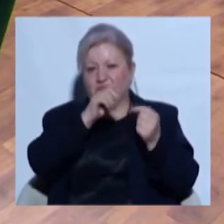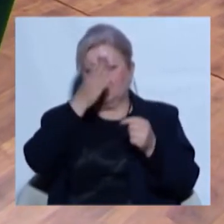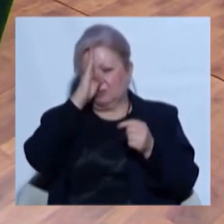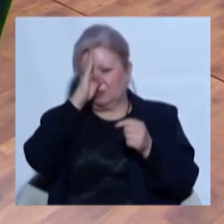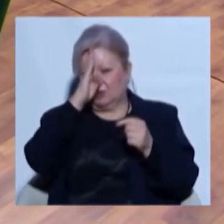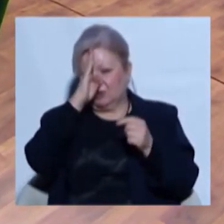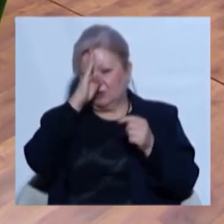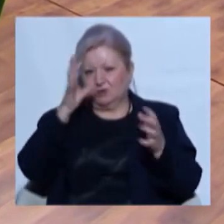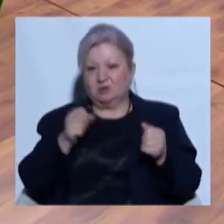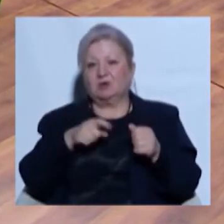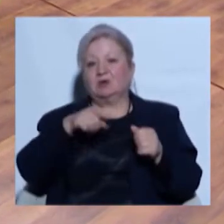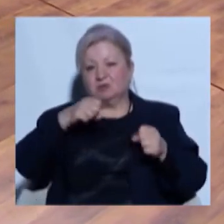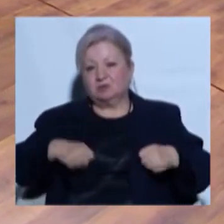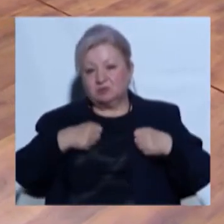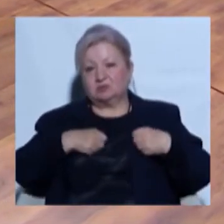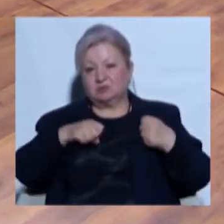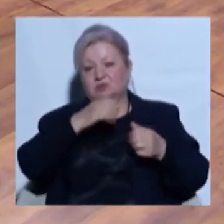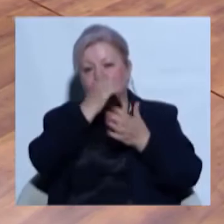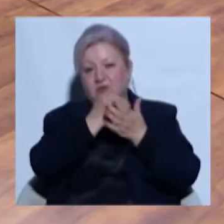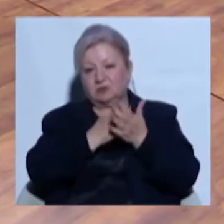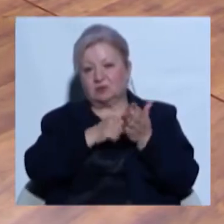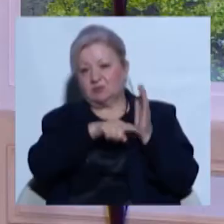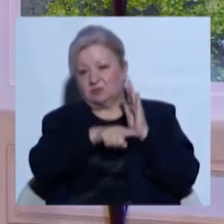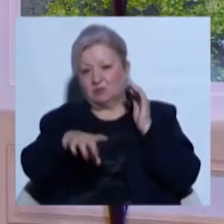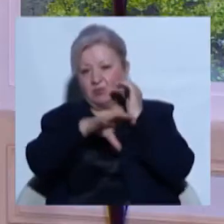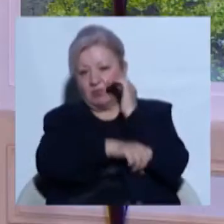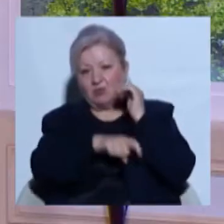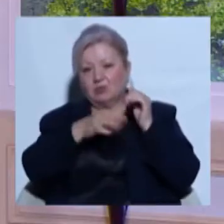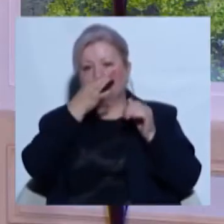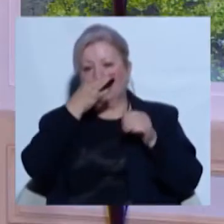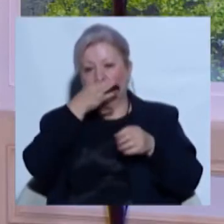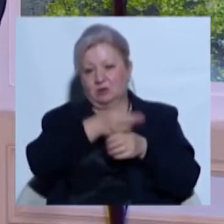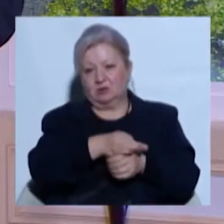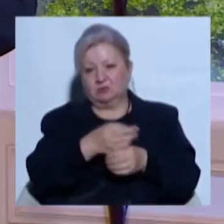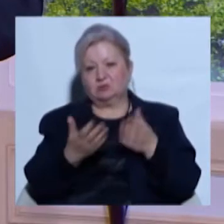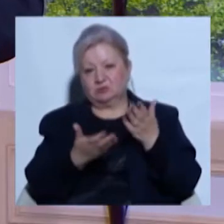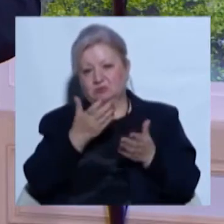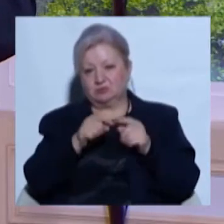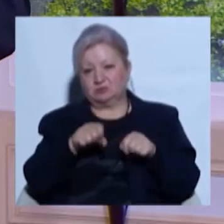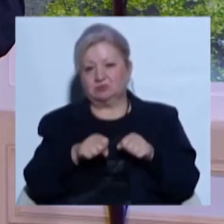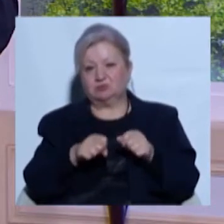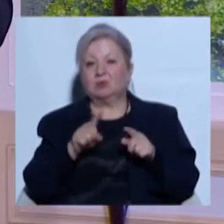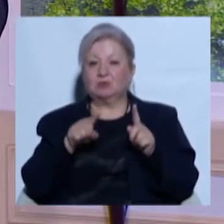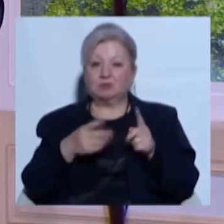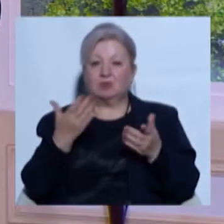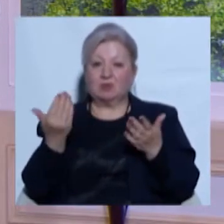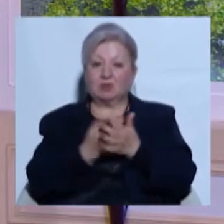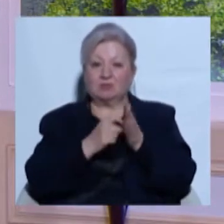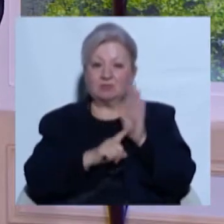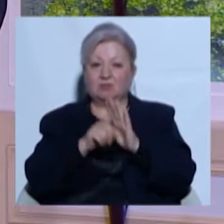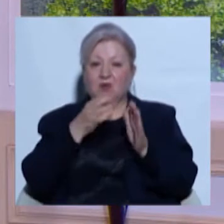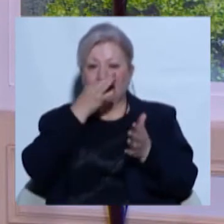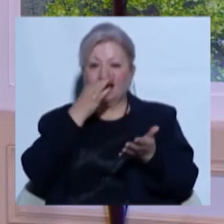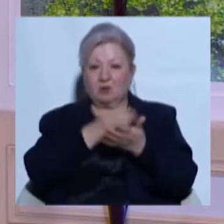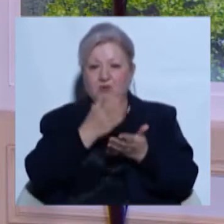შევეცადოთ, მოდი და გაკვეთილის ბოლოს იქნებ გავცეთ პასუხი ამას. ისე კი თავიდან მე რო თქვათ პასუხი არის